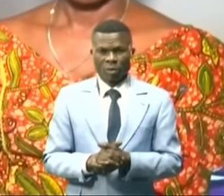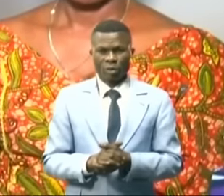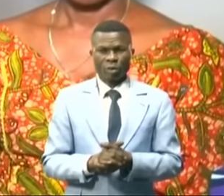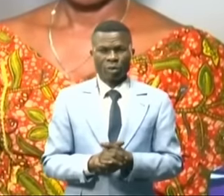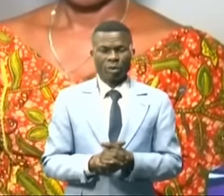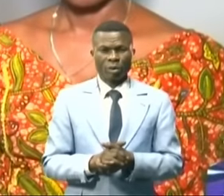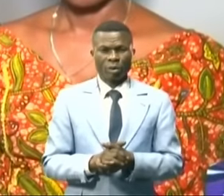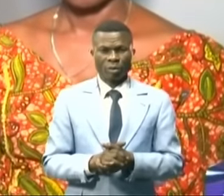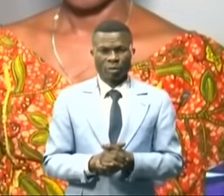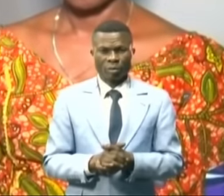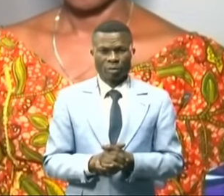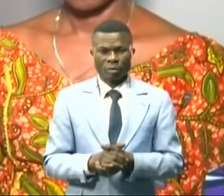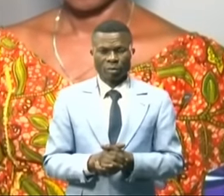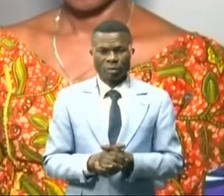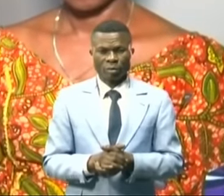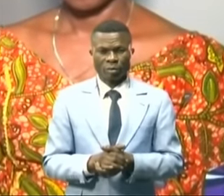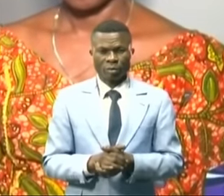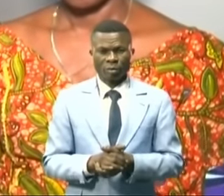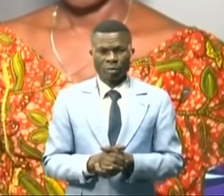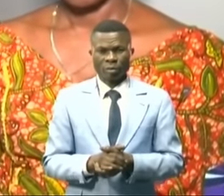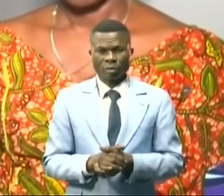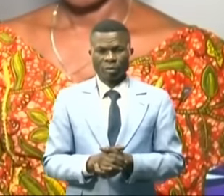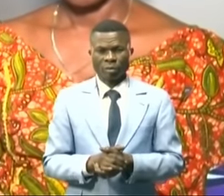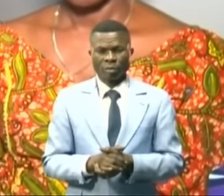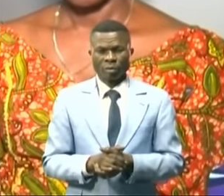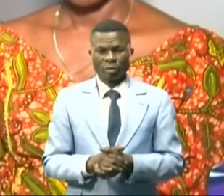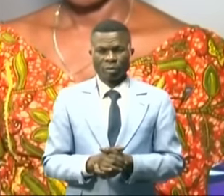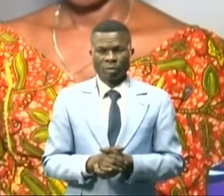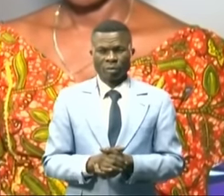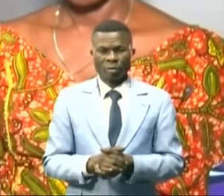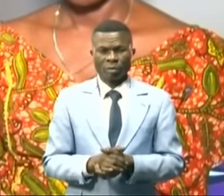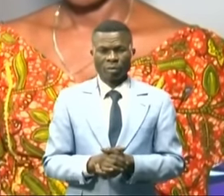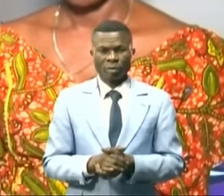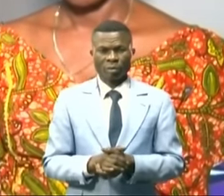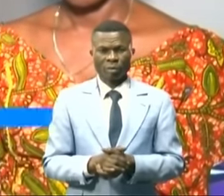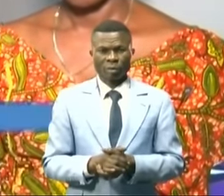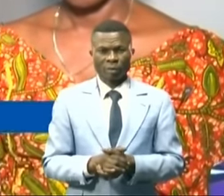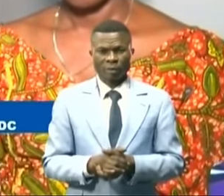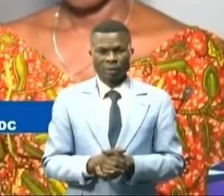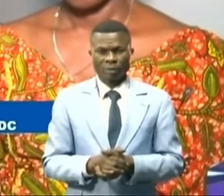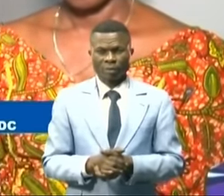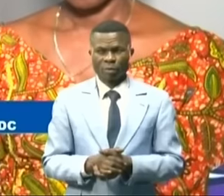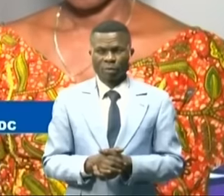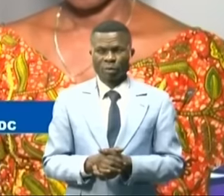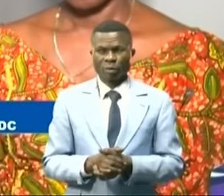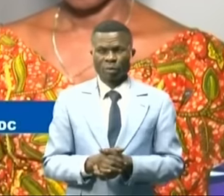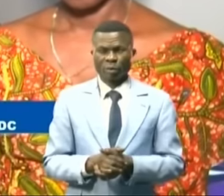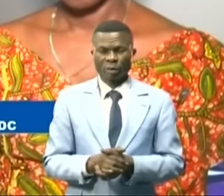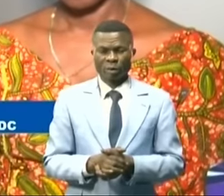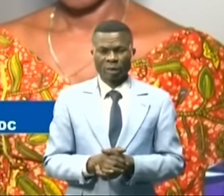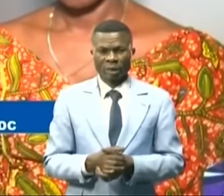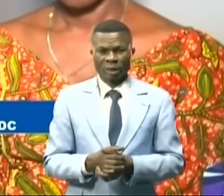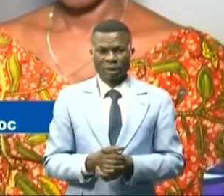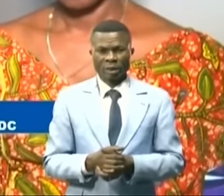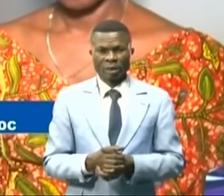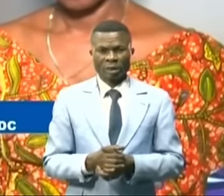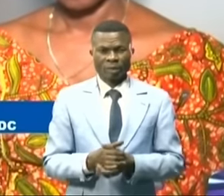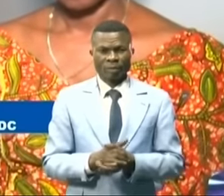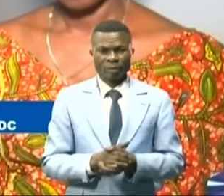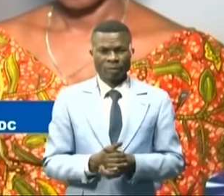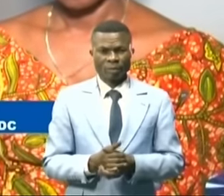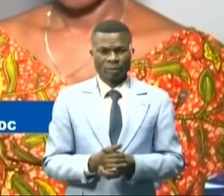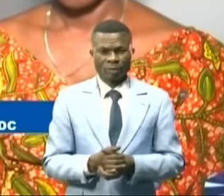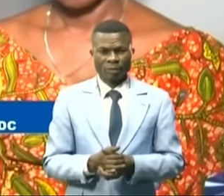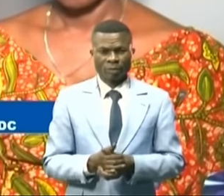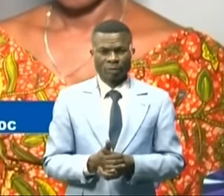sein de la coopération. Et pour nous, ça a été une oreille très attentive de son excellence pour dire que désormais, par rapport à la coopération